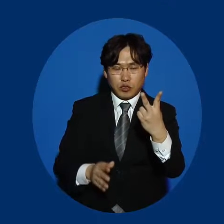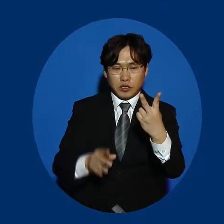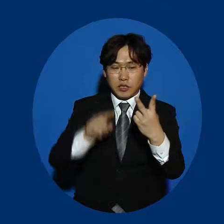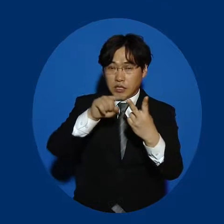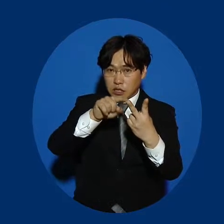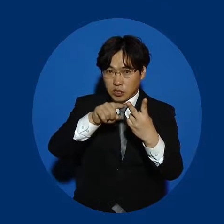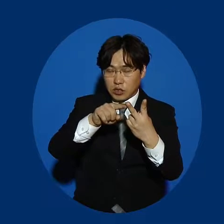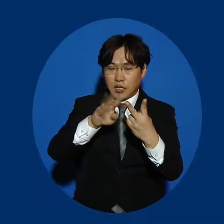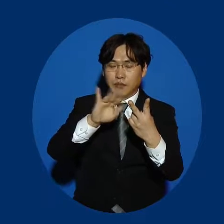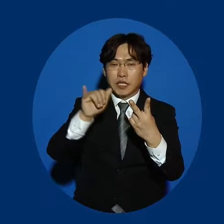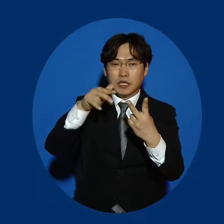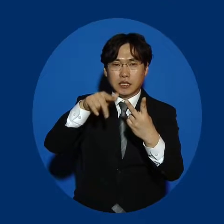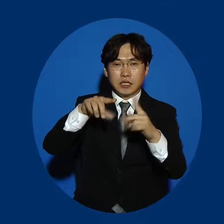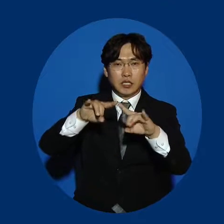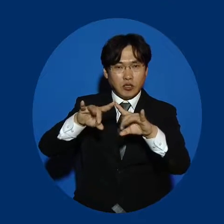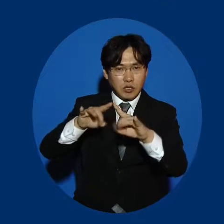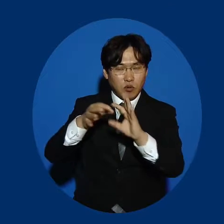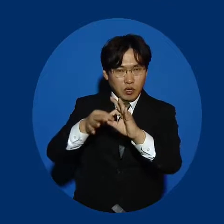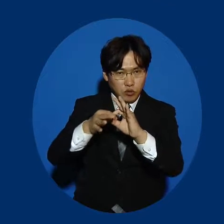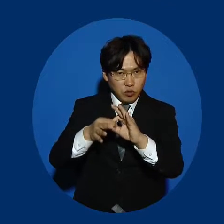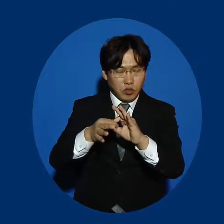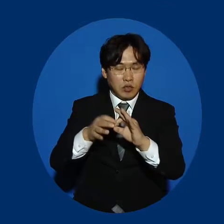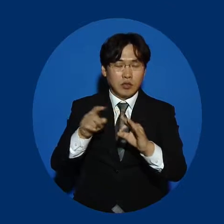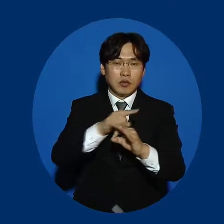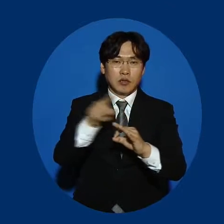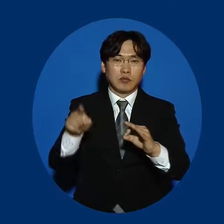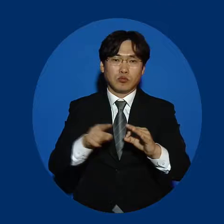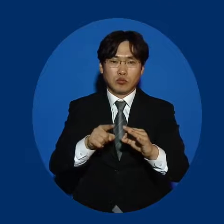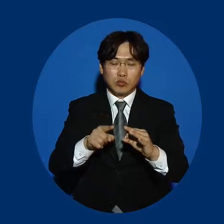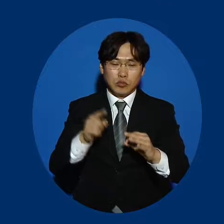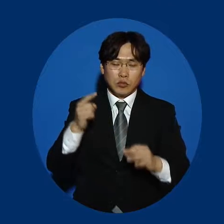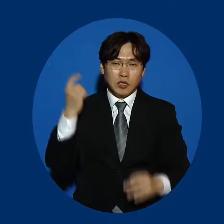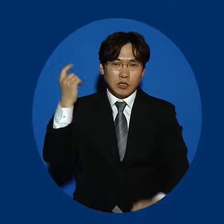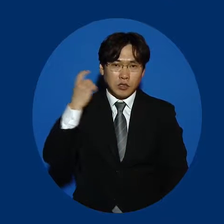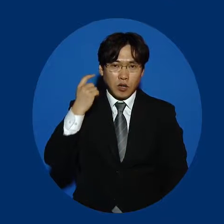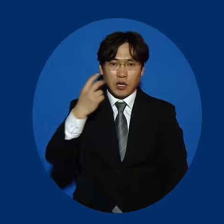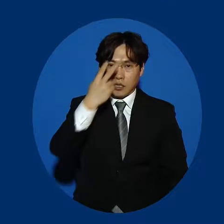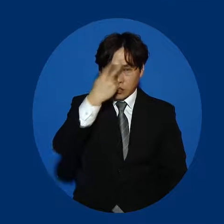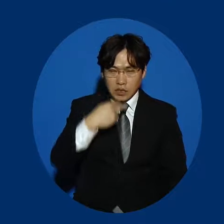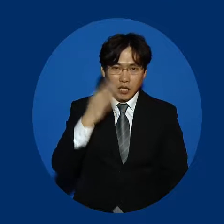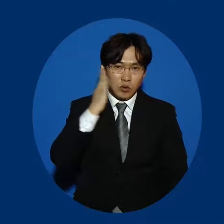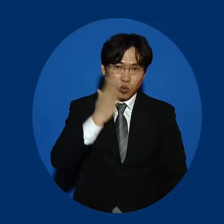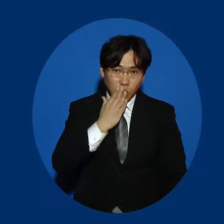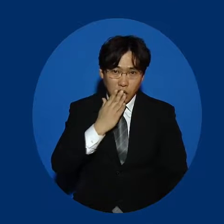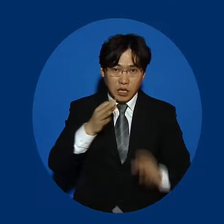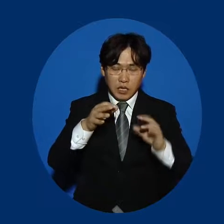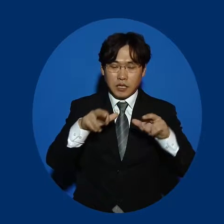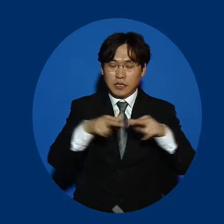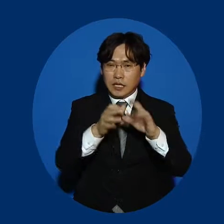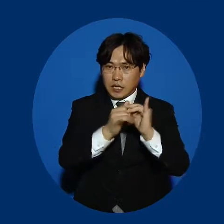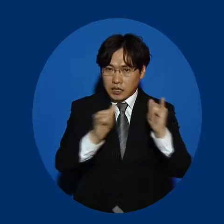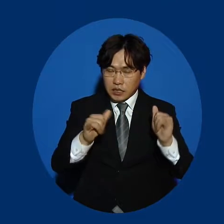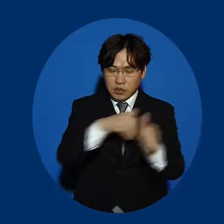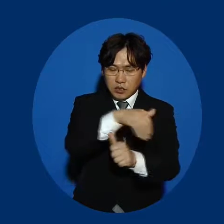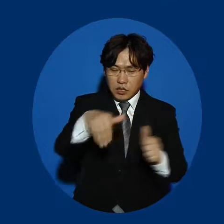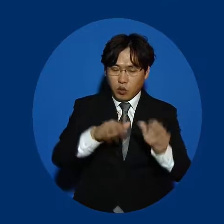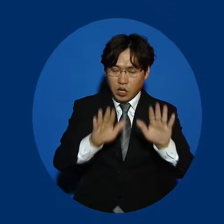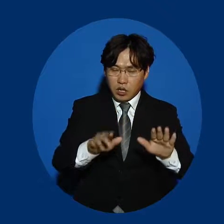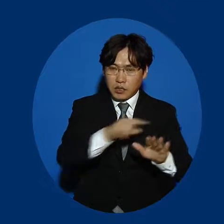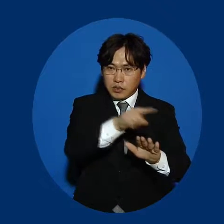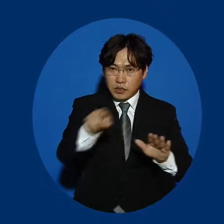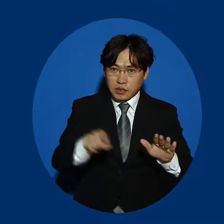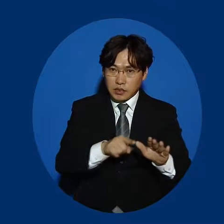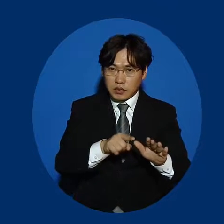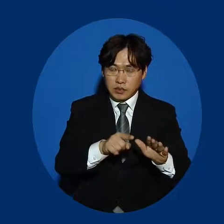정보 지금 여기 청각장애인분도 계시고 시각장애인도 계시지만 시각장애인분께서는 요 상황 지금 이